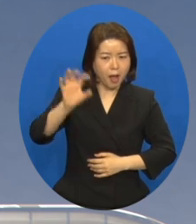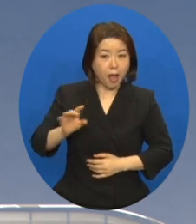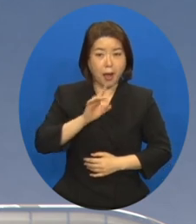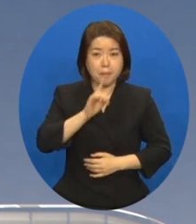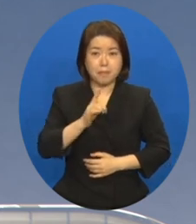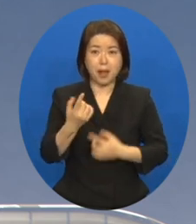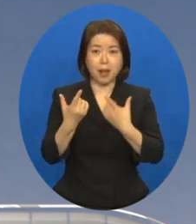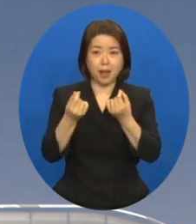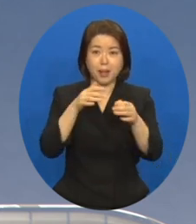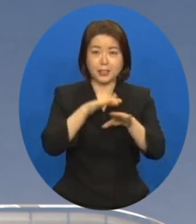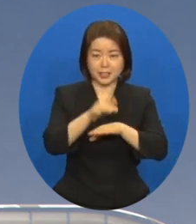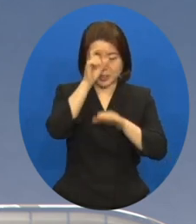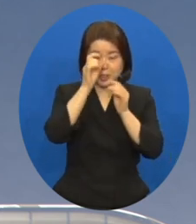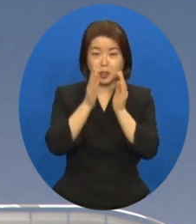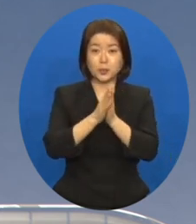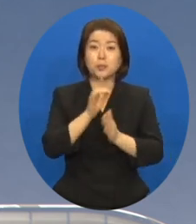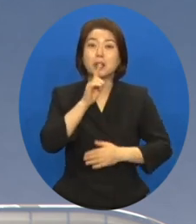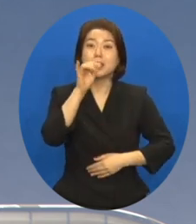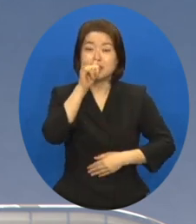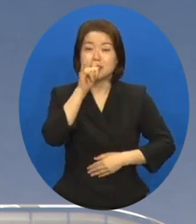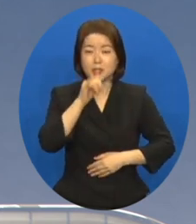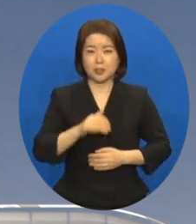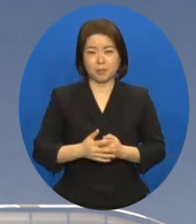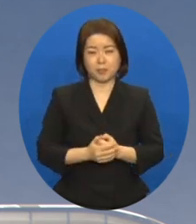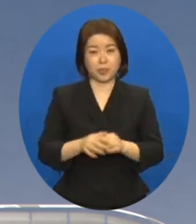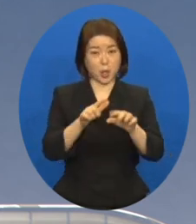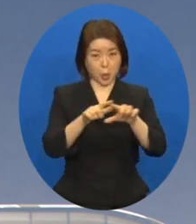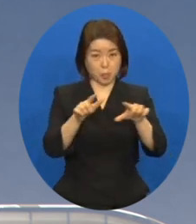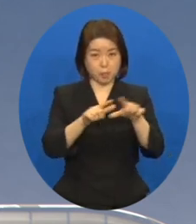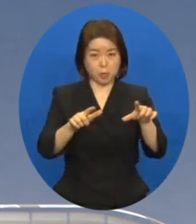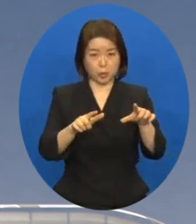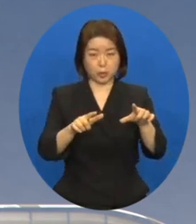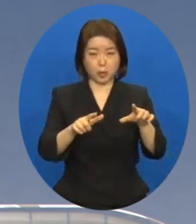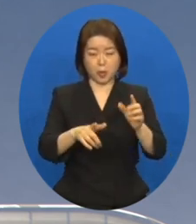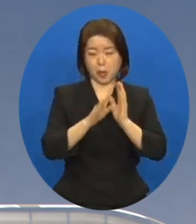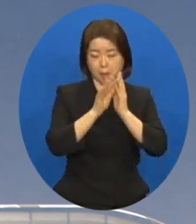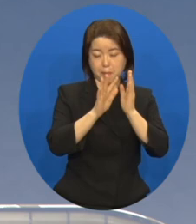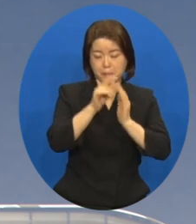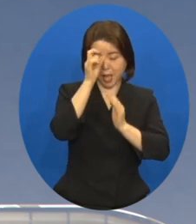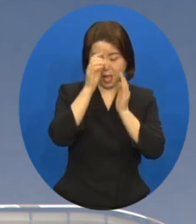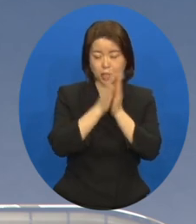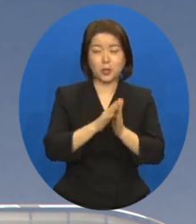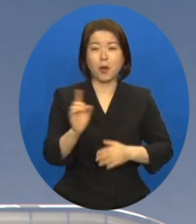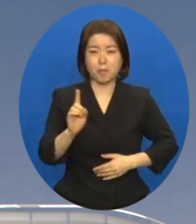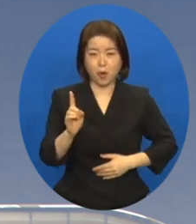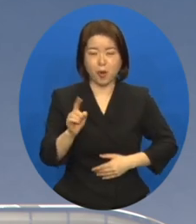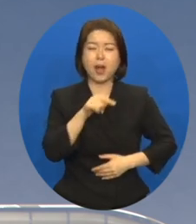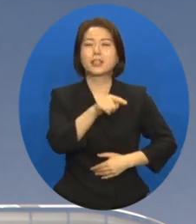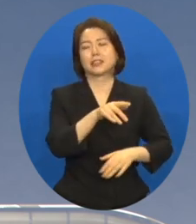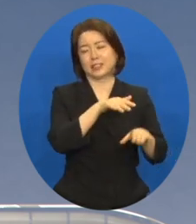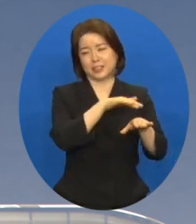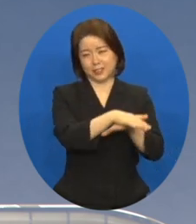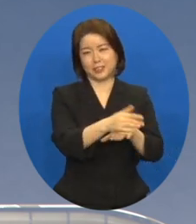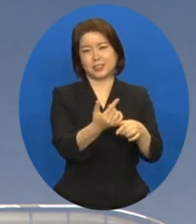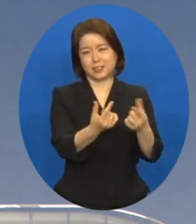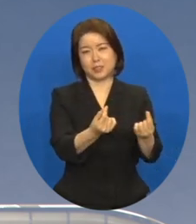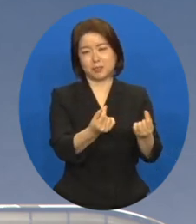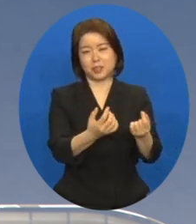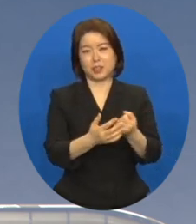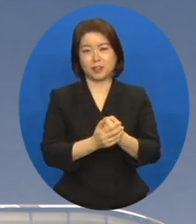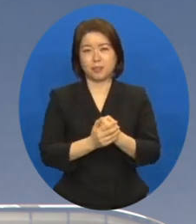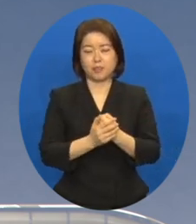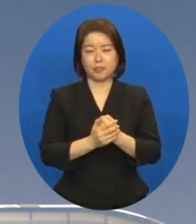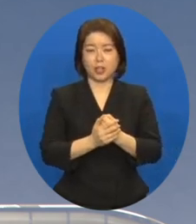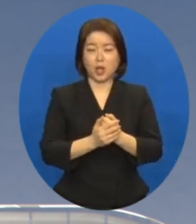형태의 기도말이 있습니다. 보통 우리가 흔히 방언기도라고 하면 대부분 다 그런 형태의 기도죠.